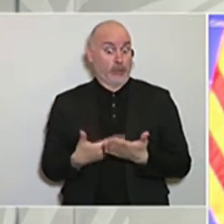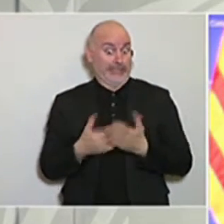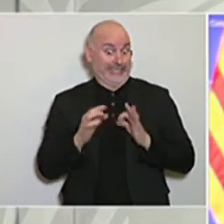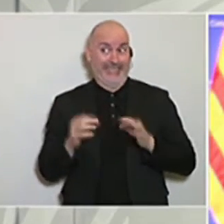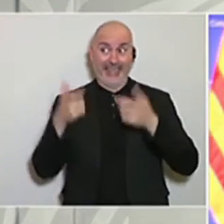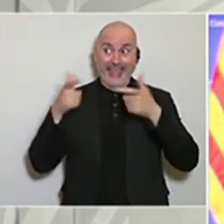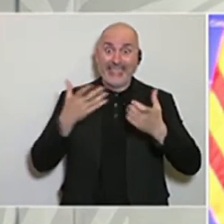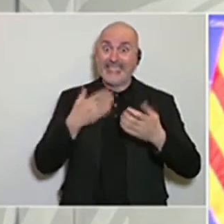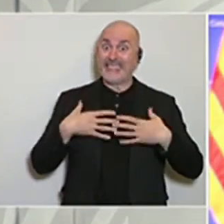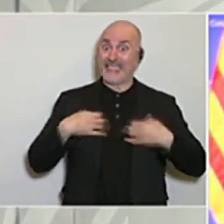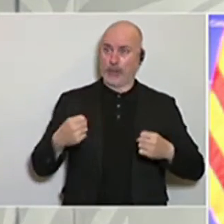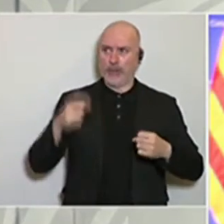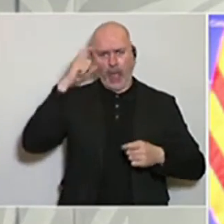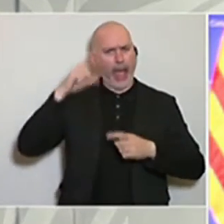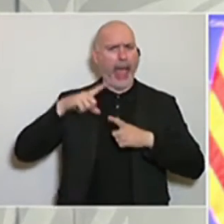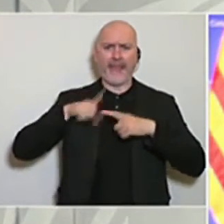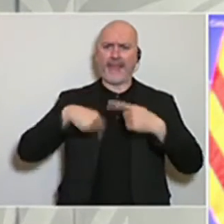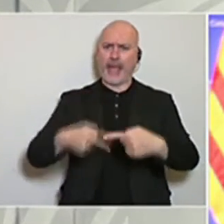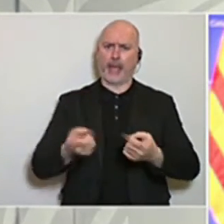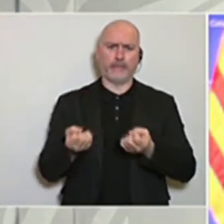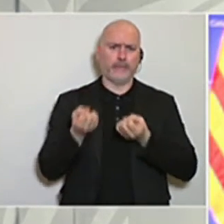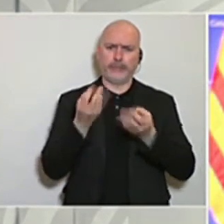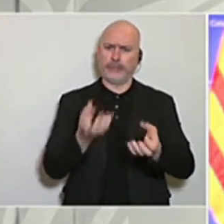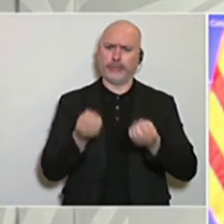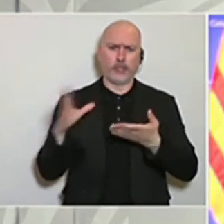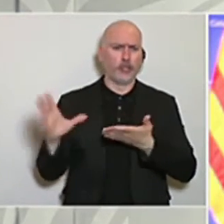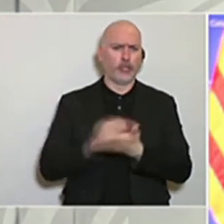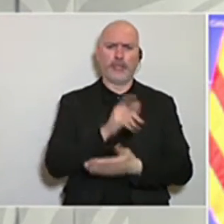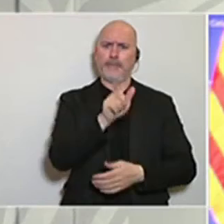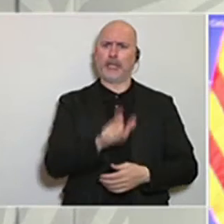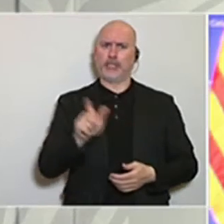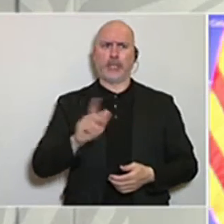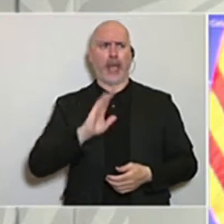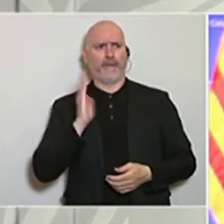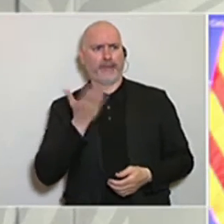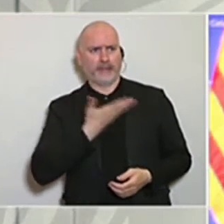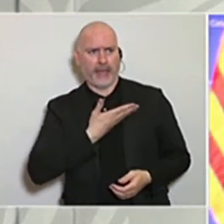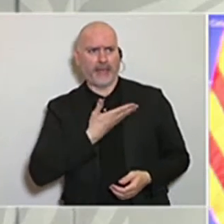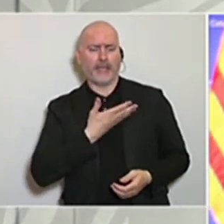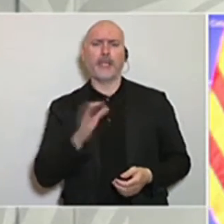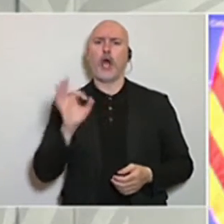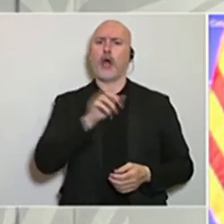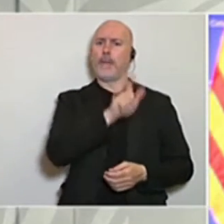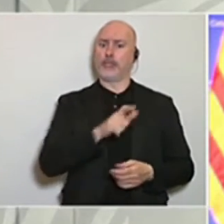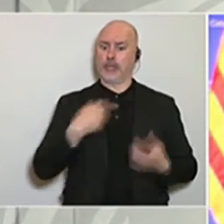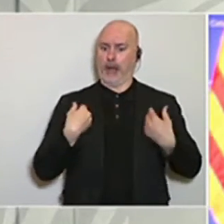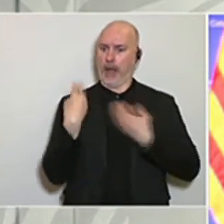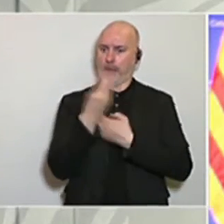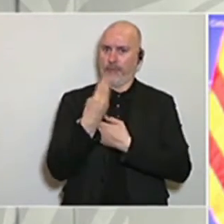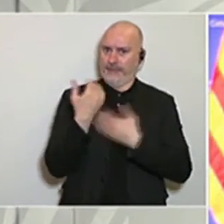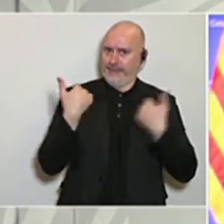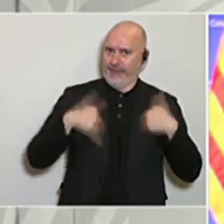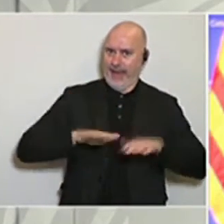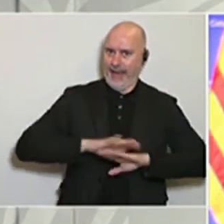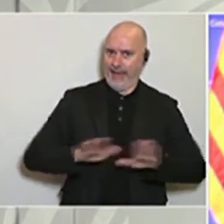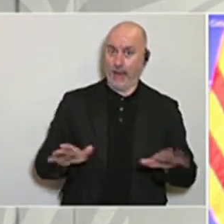de Salut dona cada dia les dades de totes les persones afectades, de totes les persones curades i també doncs, de